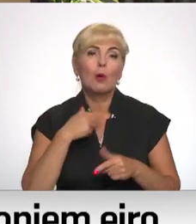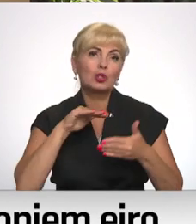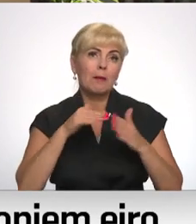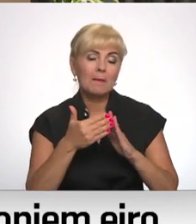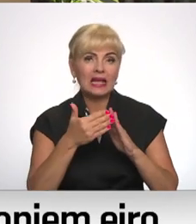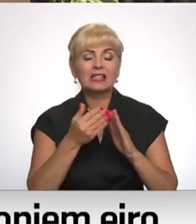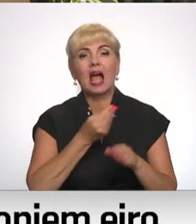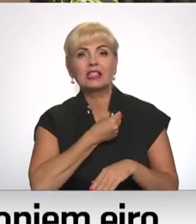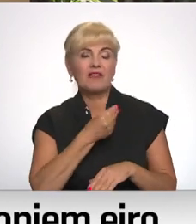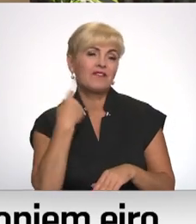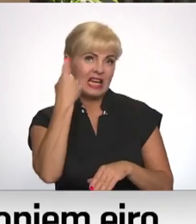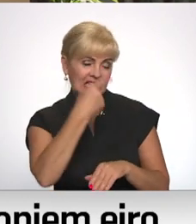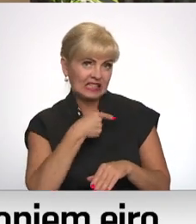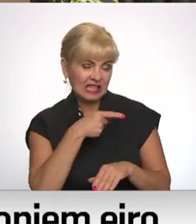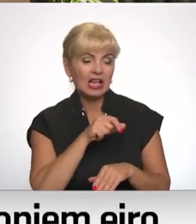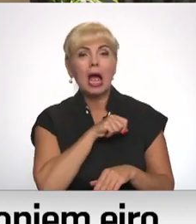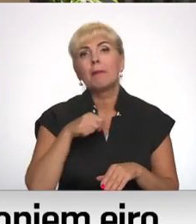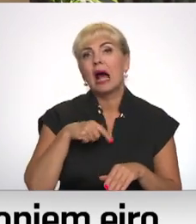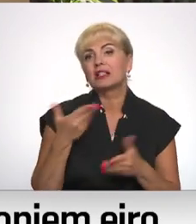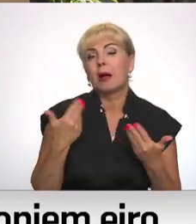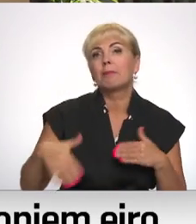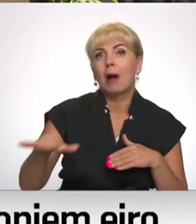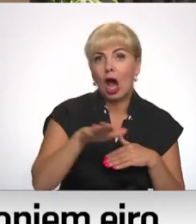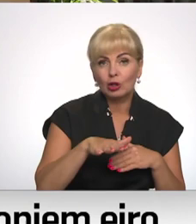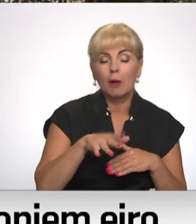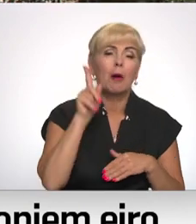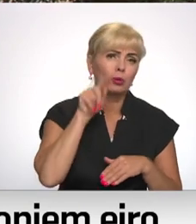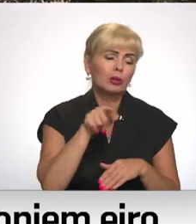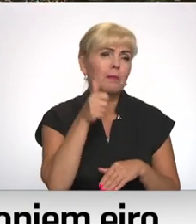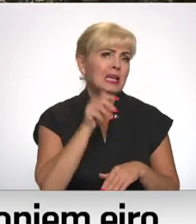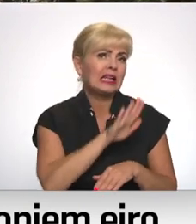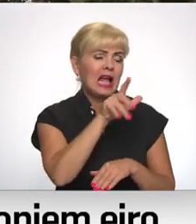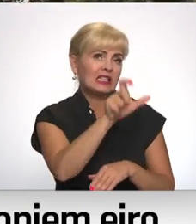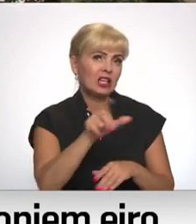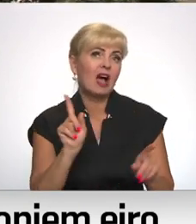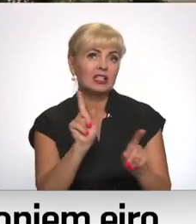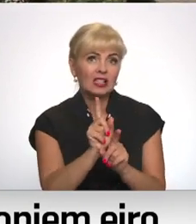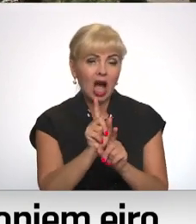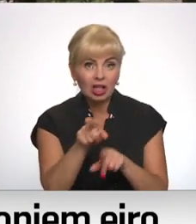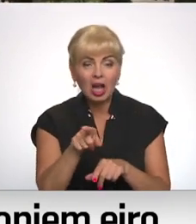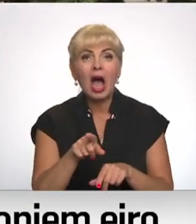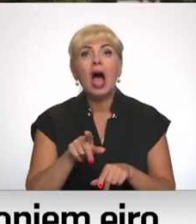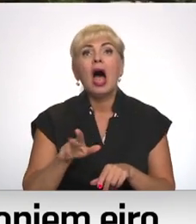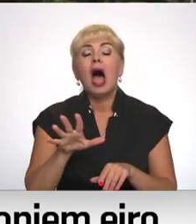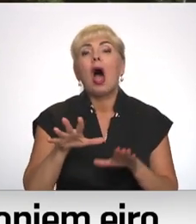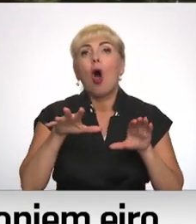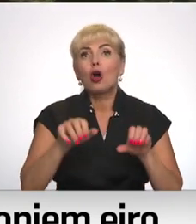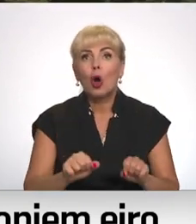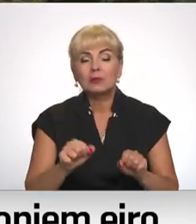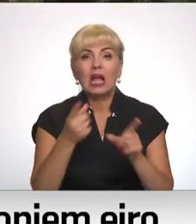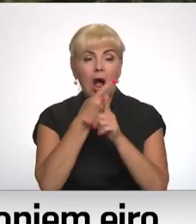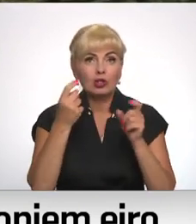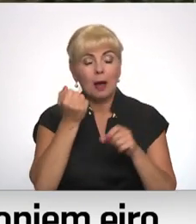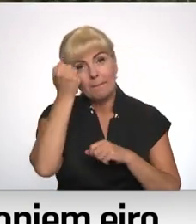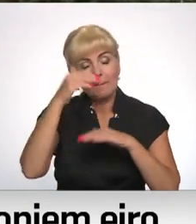šis parks kāds pats pa sevi ir domāts vieta, kur cilvēki ikdienā satiekās. Latvijas okupācijas muzejs Rīgas domē sniedzis atzinumu, ka